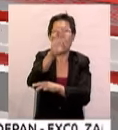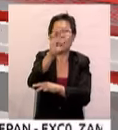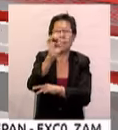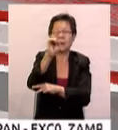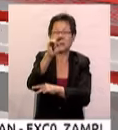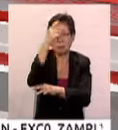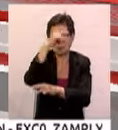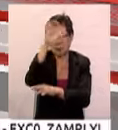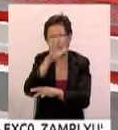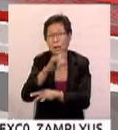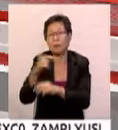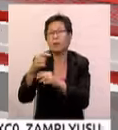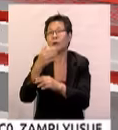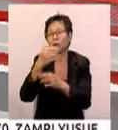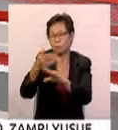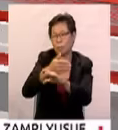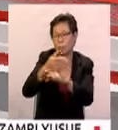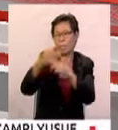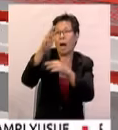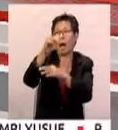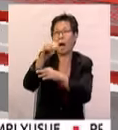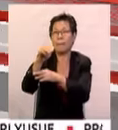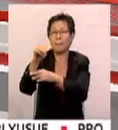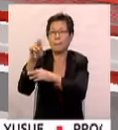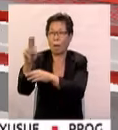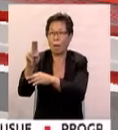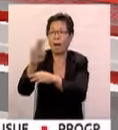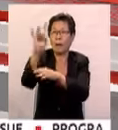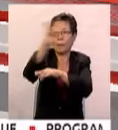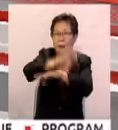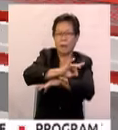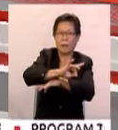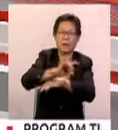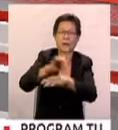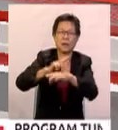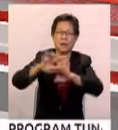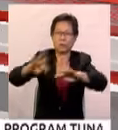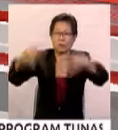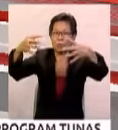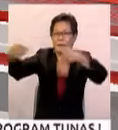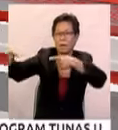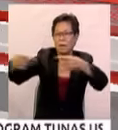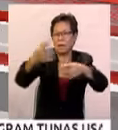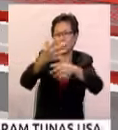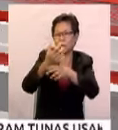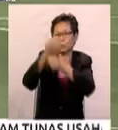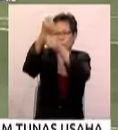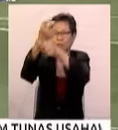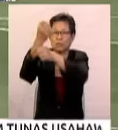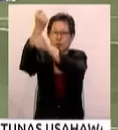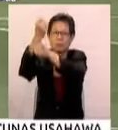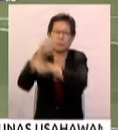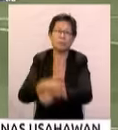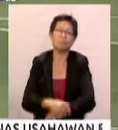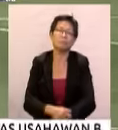terbaik sebelum bertemu Manchester United 8 hari kemudian di suku akhir Liga Juara-Juara.